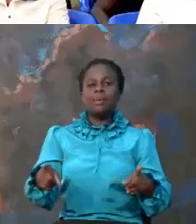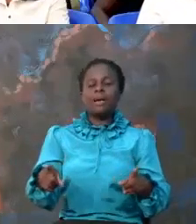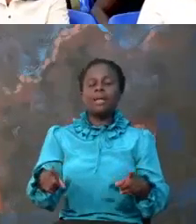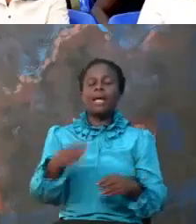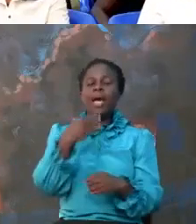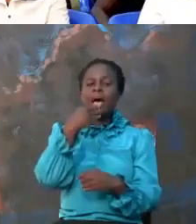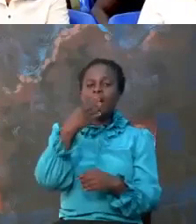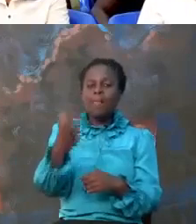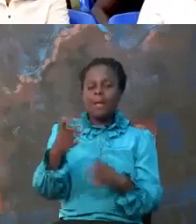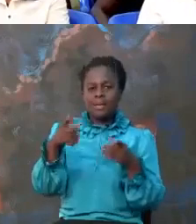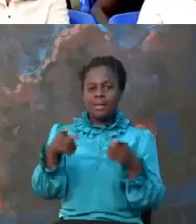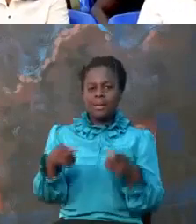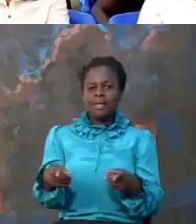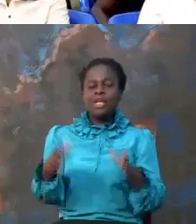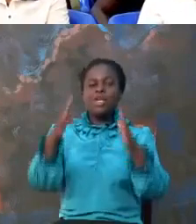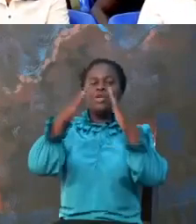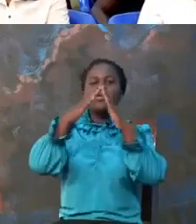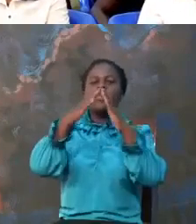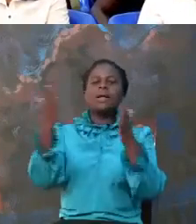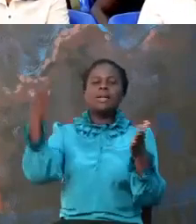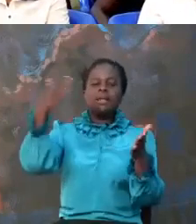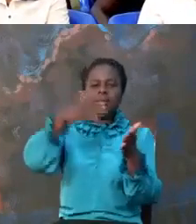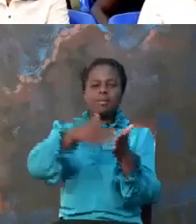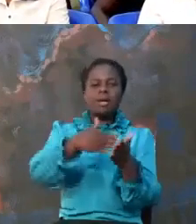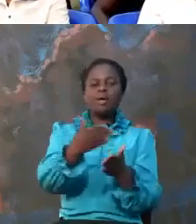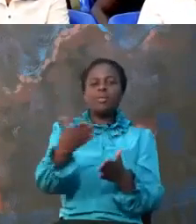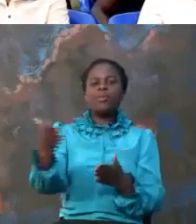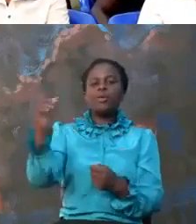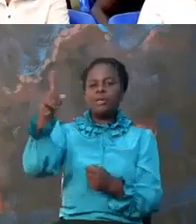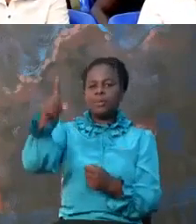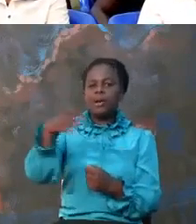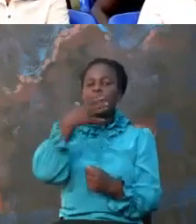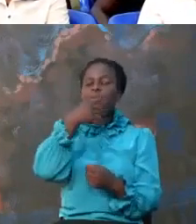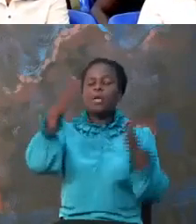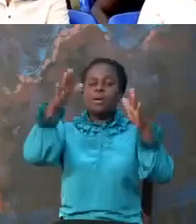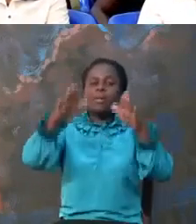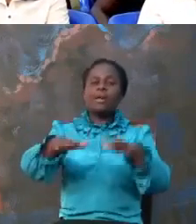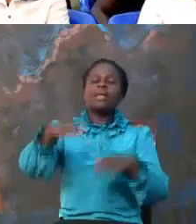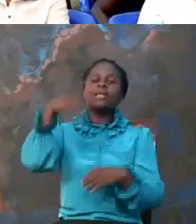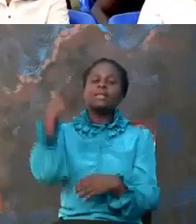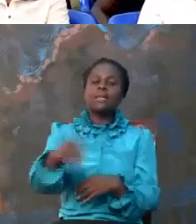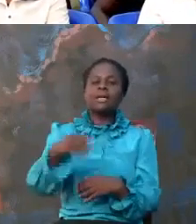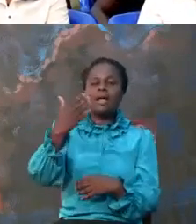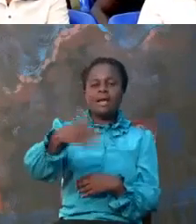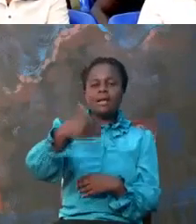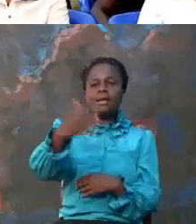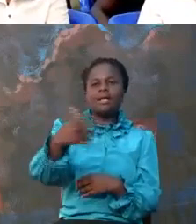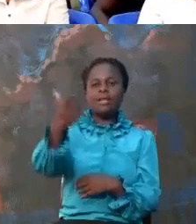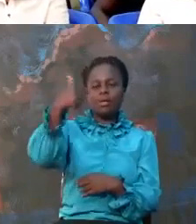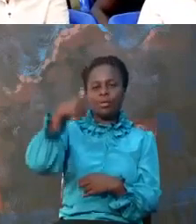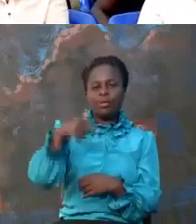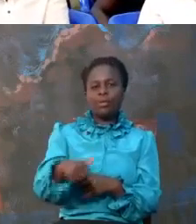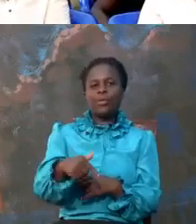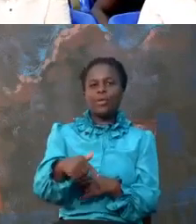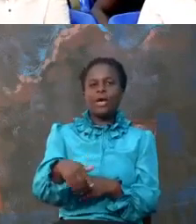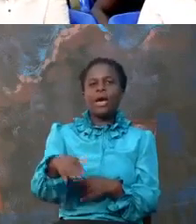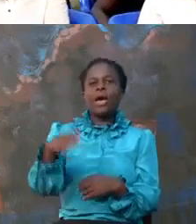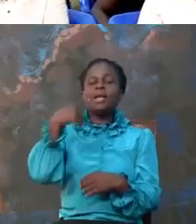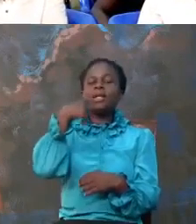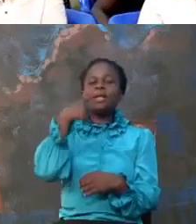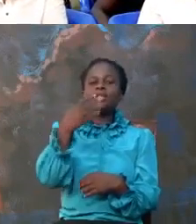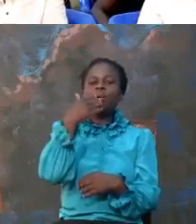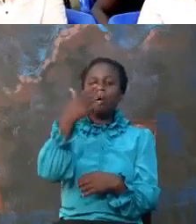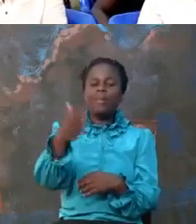hii ya kwamba nyumbani hatimaye. Popote pale Bwana wabariki sana, endeleeni kuhudhuria. Ninazo habari